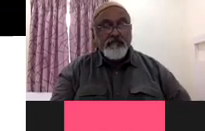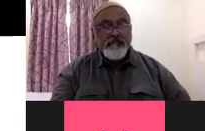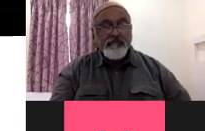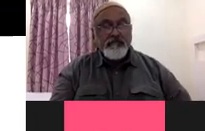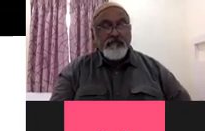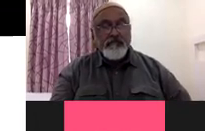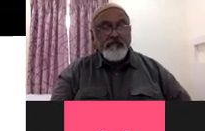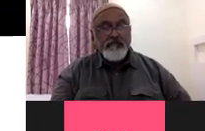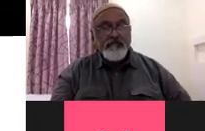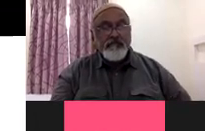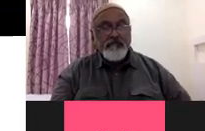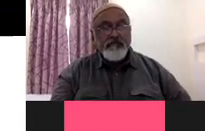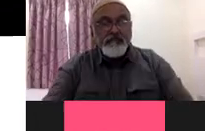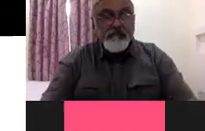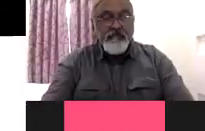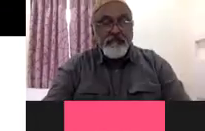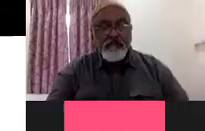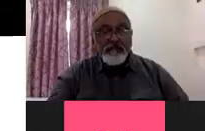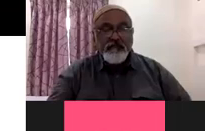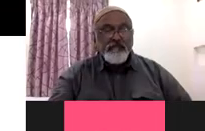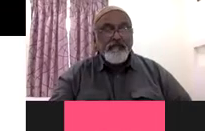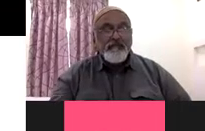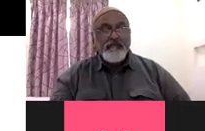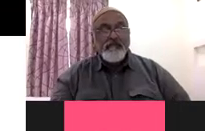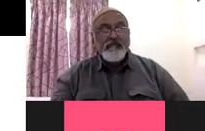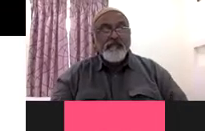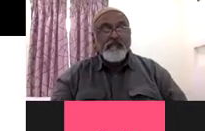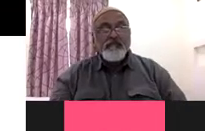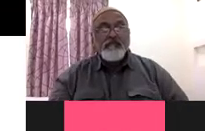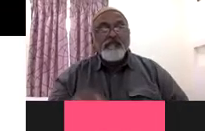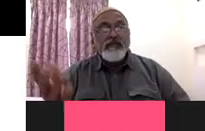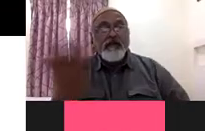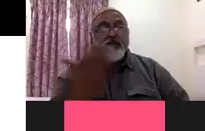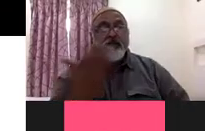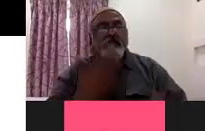बस. आप जो बोलेंगे उससे हमारा डिस्कशन और अच्छा होगा.